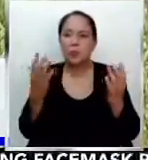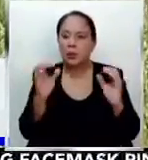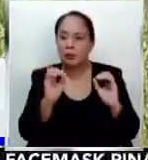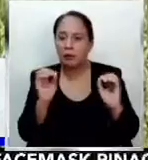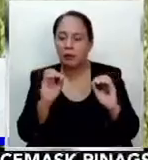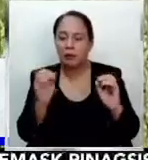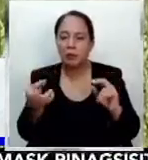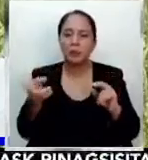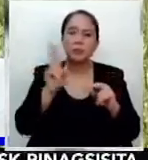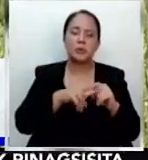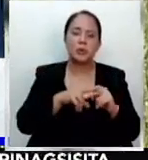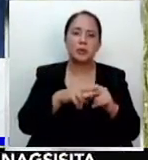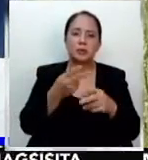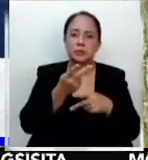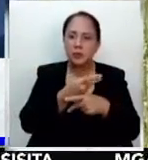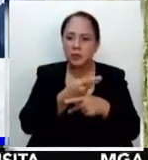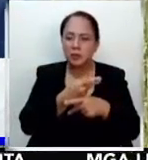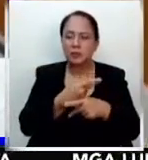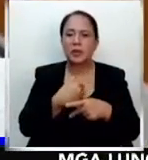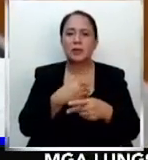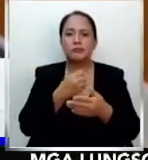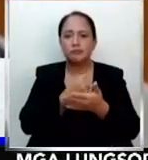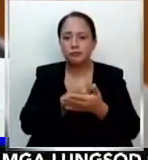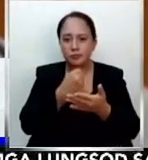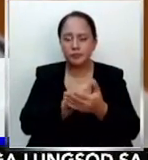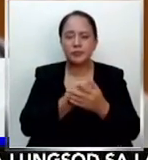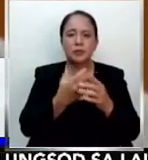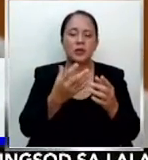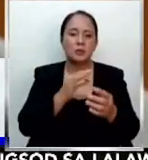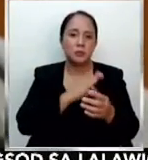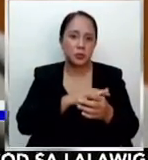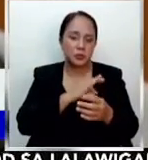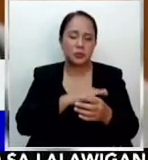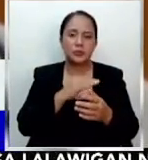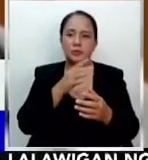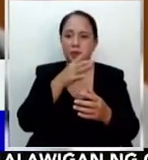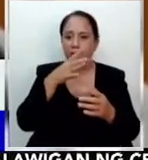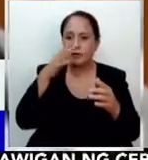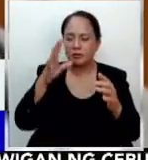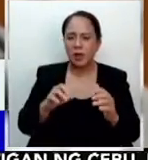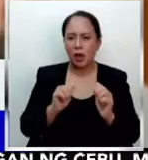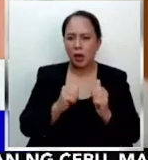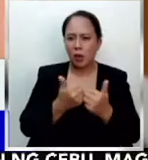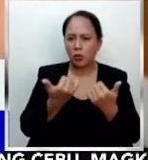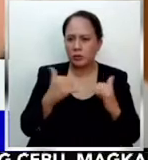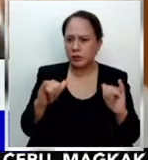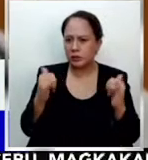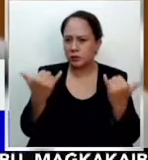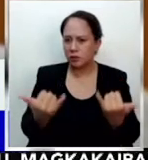productivity at income ng mga magsasaka. How come until this point in time,